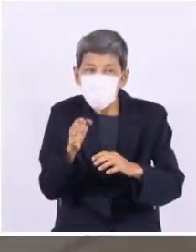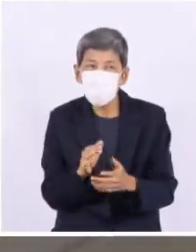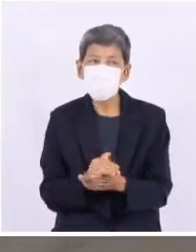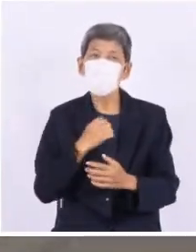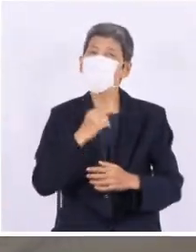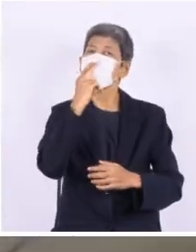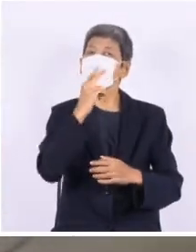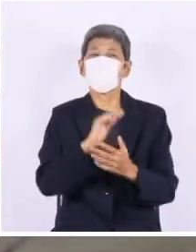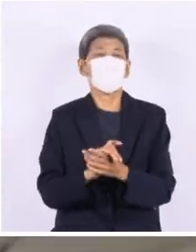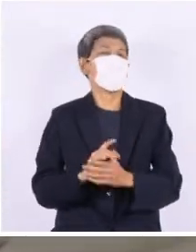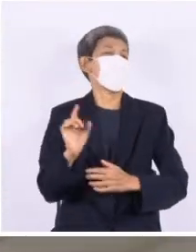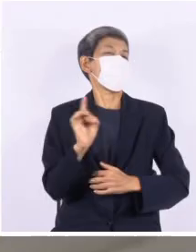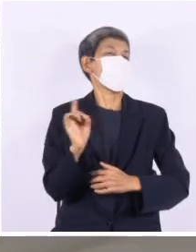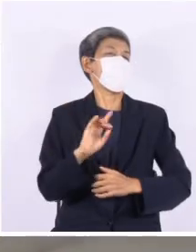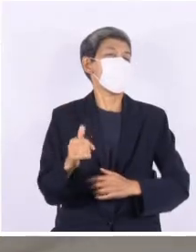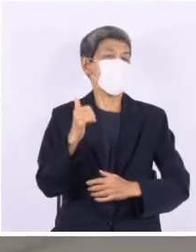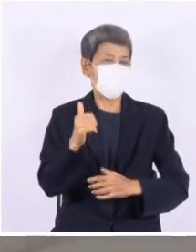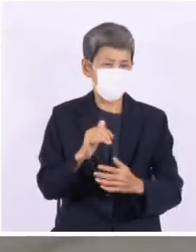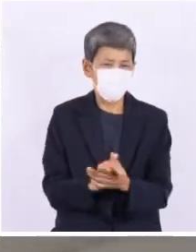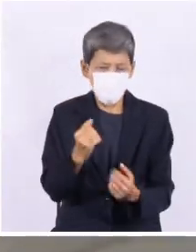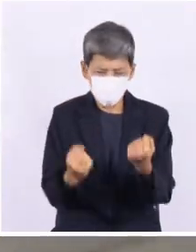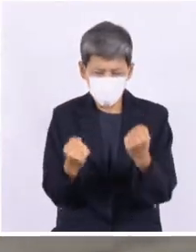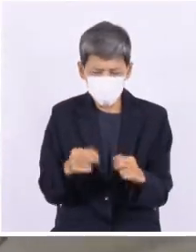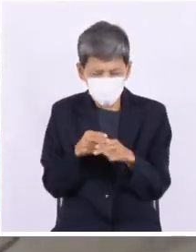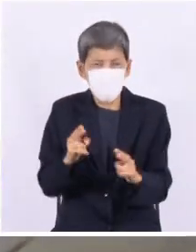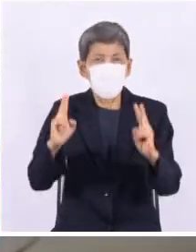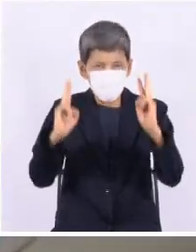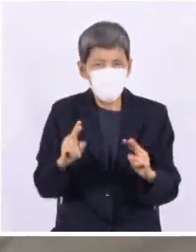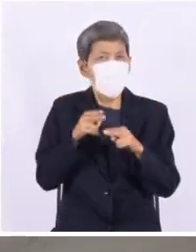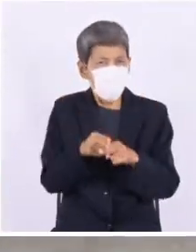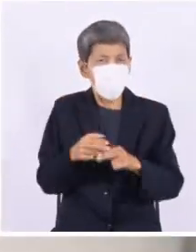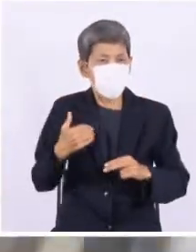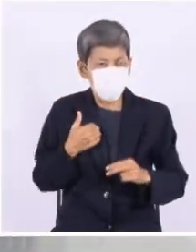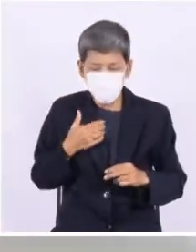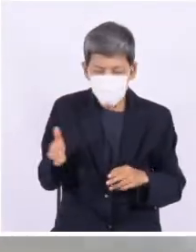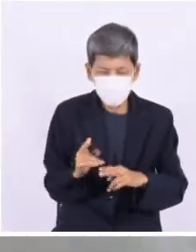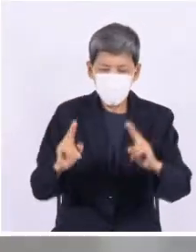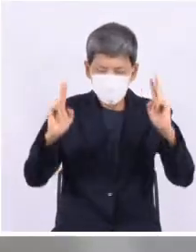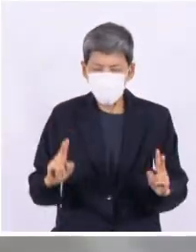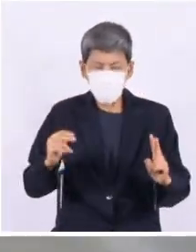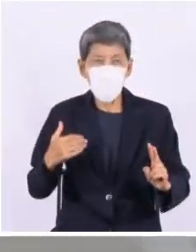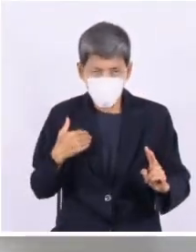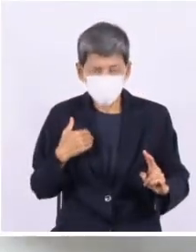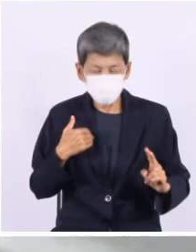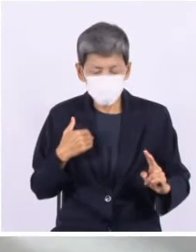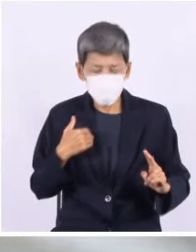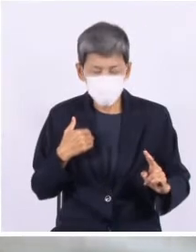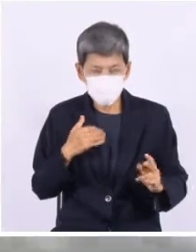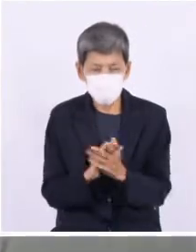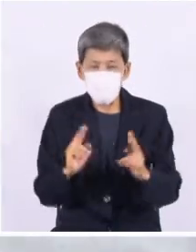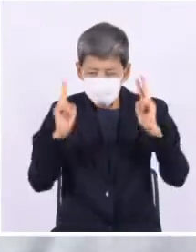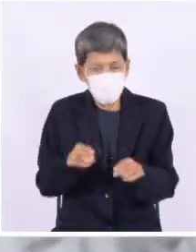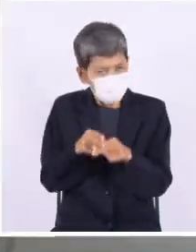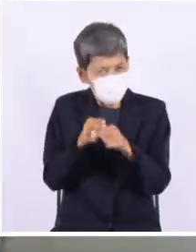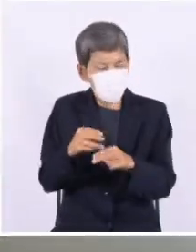อ้ยน้องปลอดภัยแล้วลูกเนี่ย คือรถบางรุ่นเนี่ยมันล็อกเองนะคุณสอง ใช่ค่ะ ปิดประตูปั๊บเนี่ยมันกรึบเลย ล็อกอัตโนมั